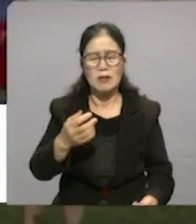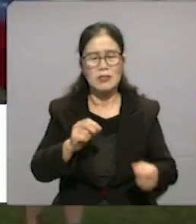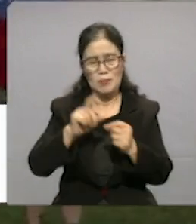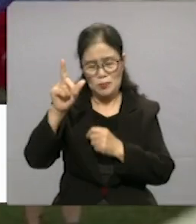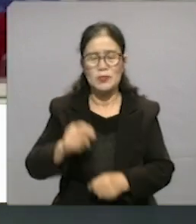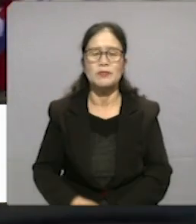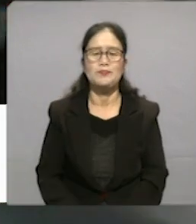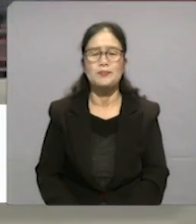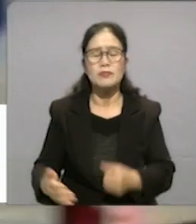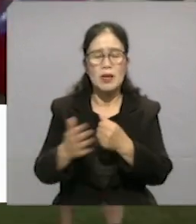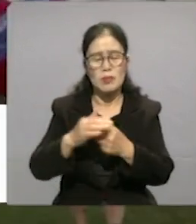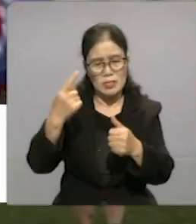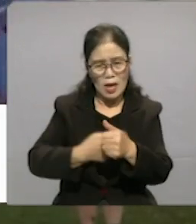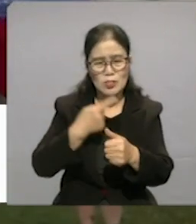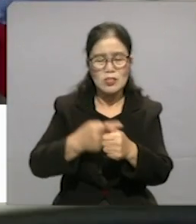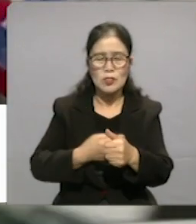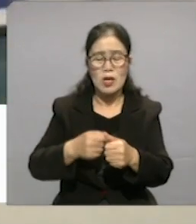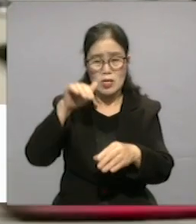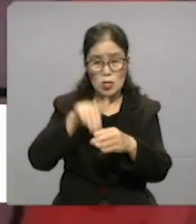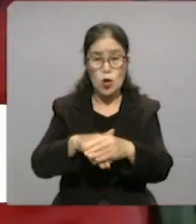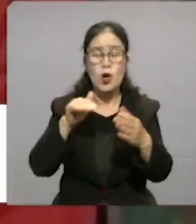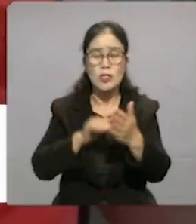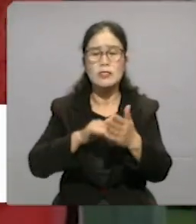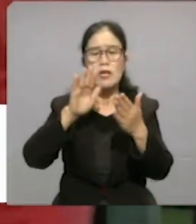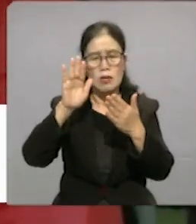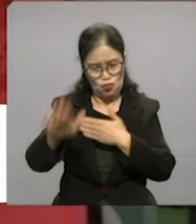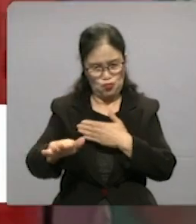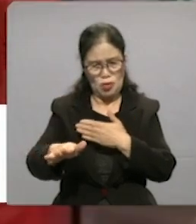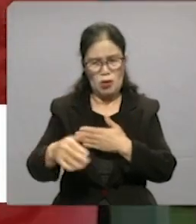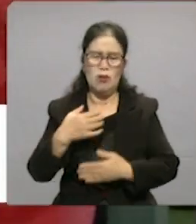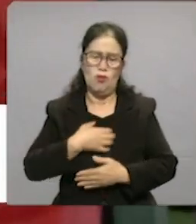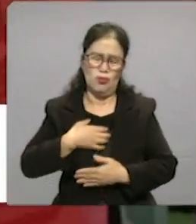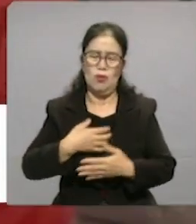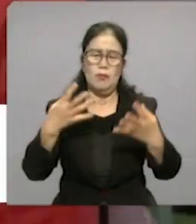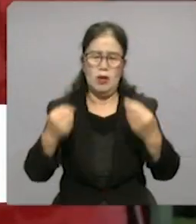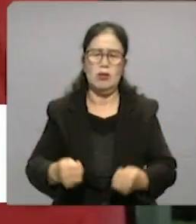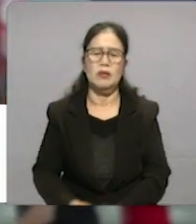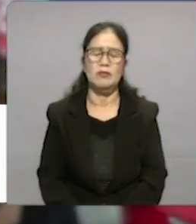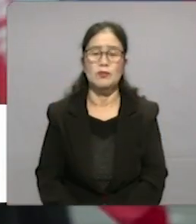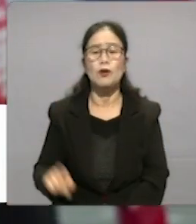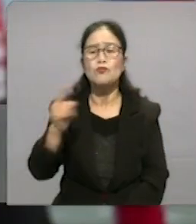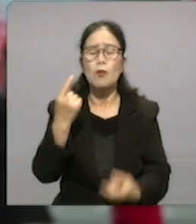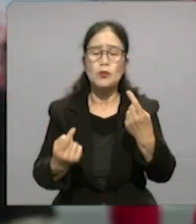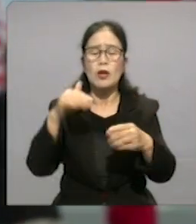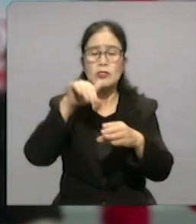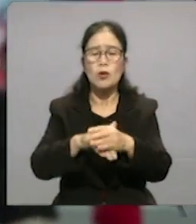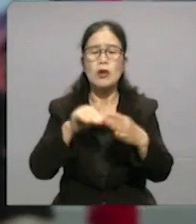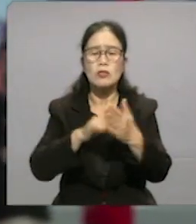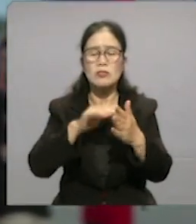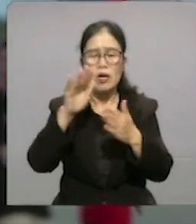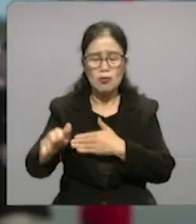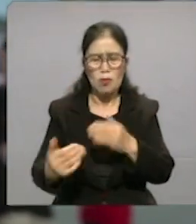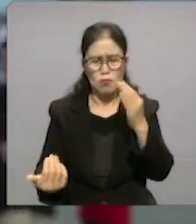모습이었습니다 때문에 자연스럽게 선거가 끝난 이후를 걱정하는 목소리가 많은데요 무엇보다 선거가 끝난 뒤